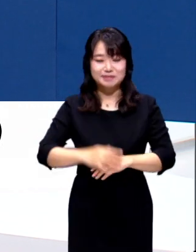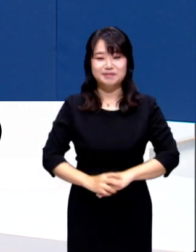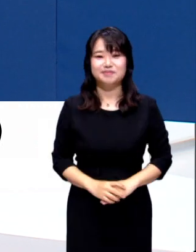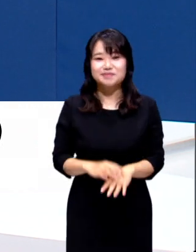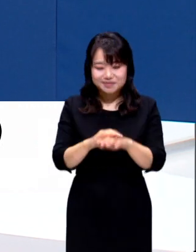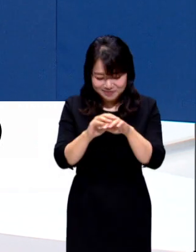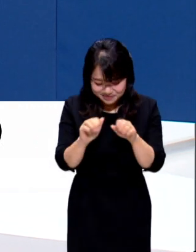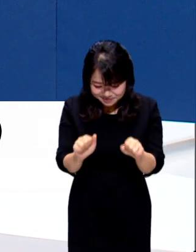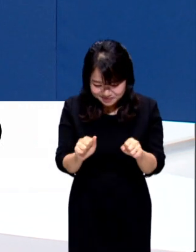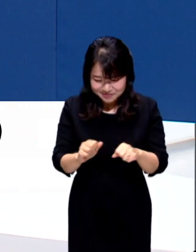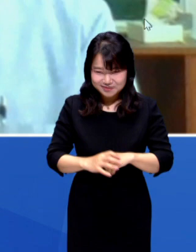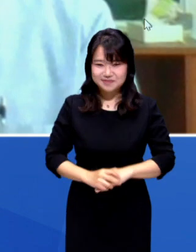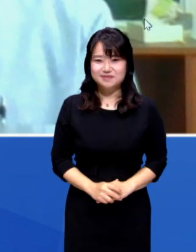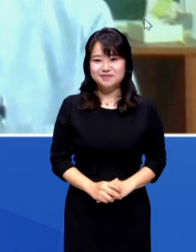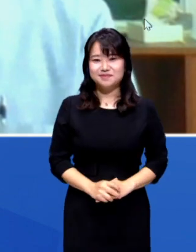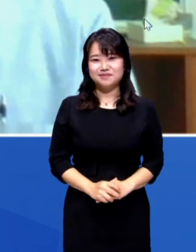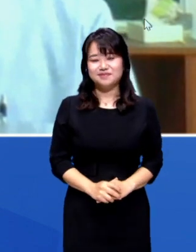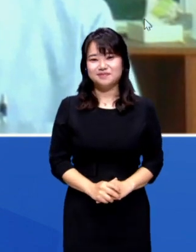위원장님, 안녕하십니까?